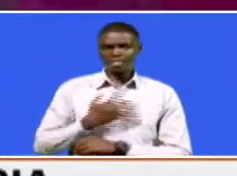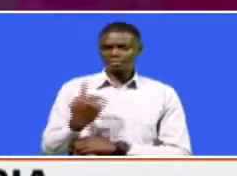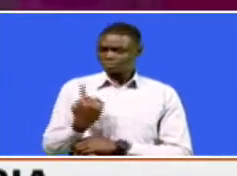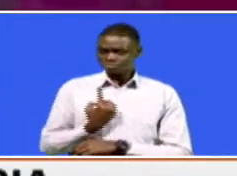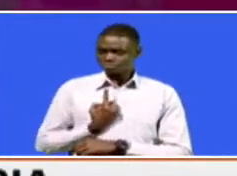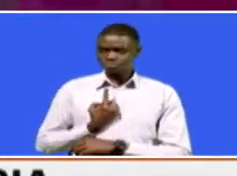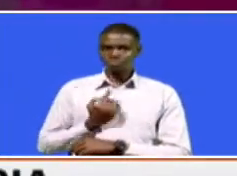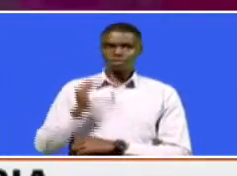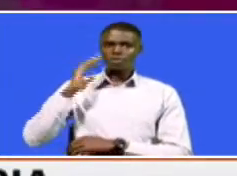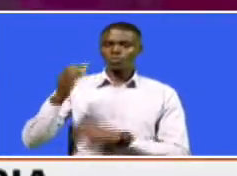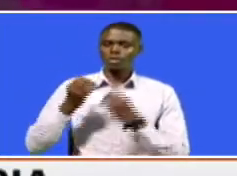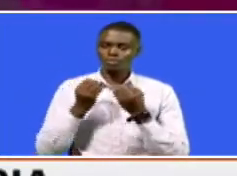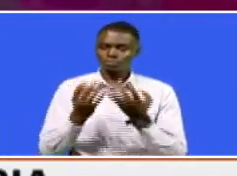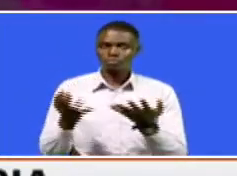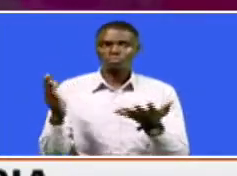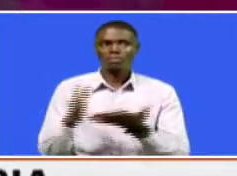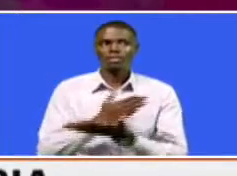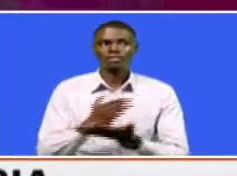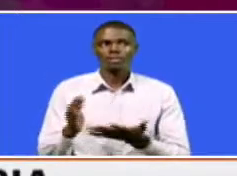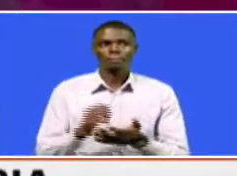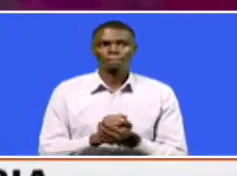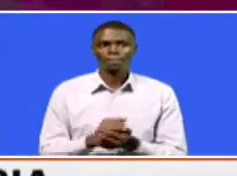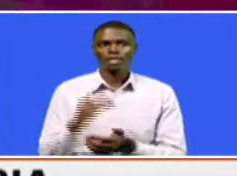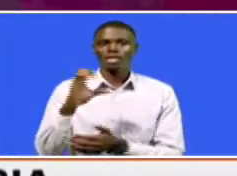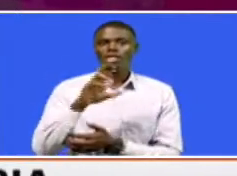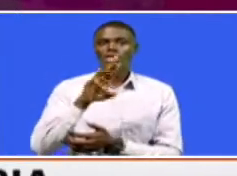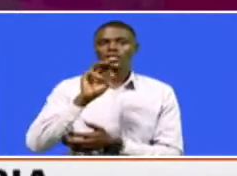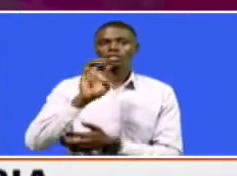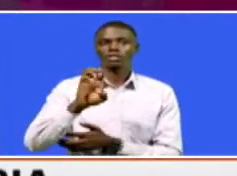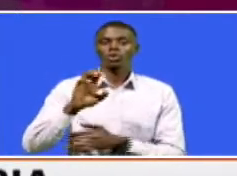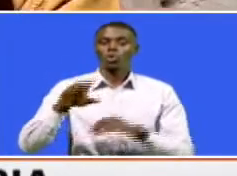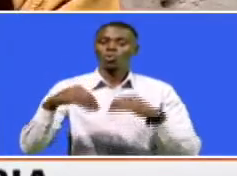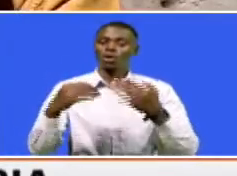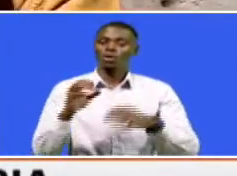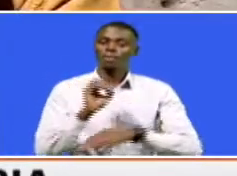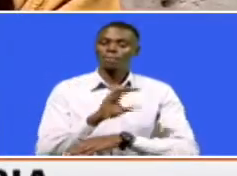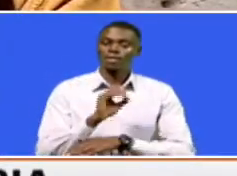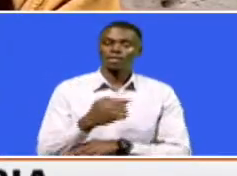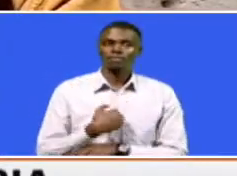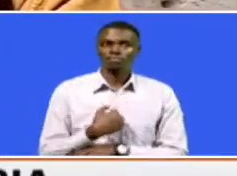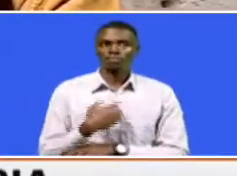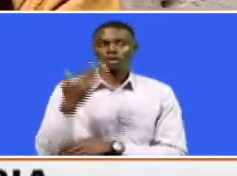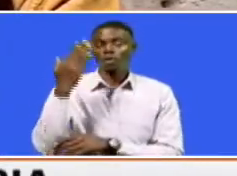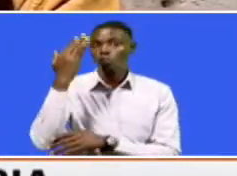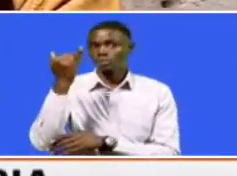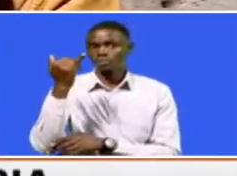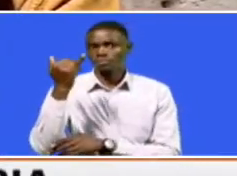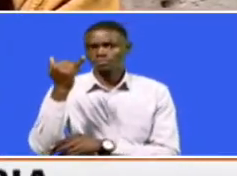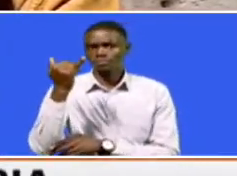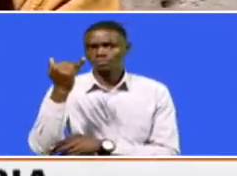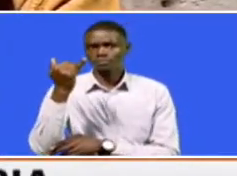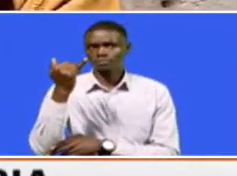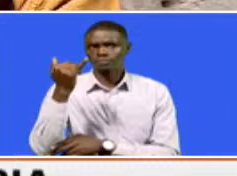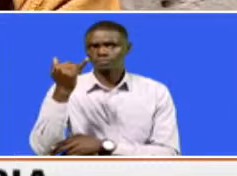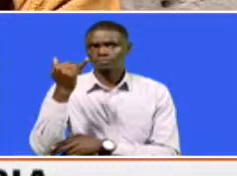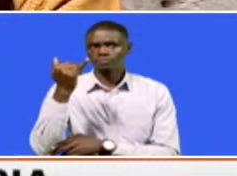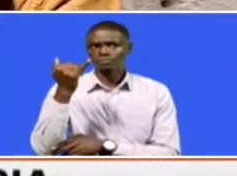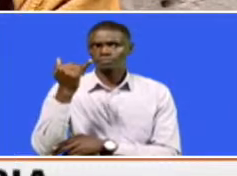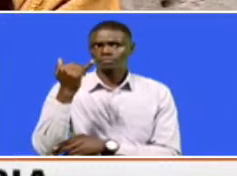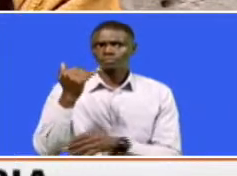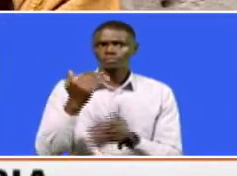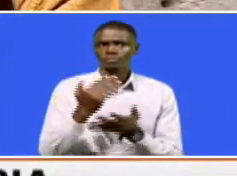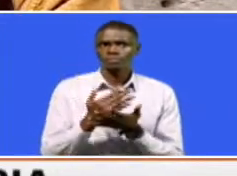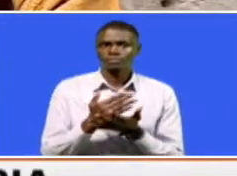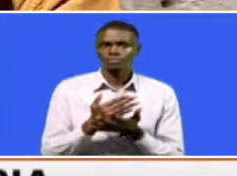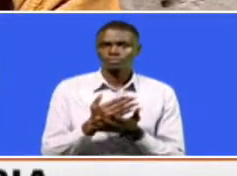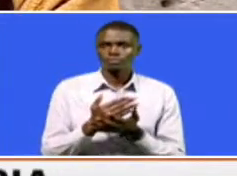nitoboe. Mimi hao watu wa Kriu ndio wananipeaka moyo, sababu mara mingi huwa